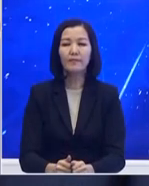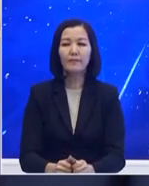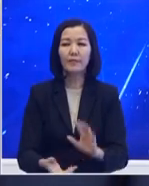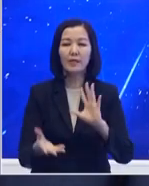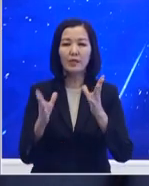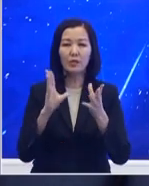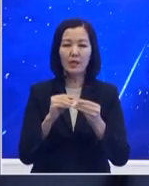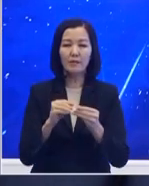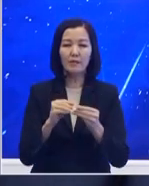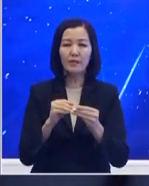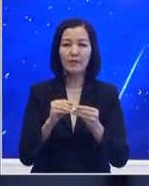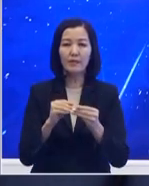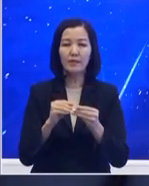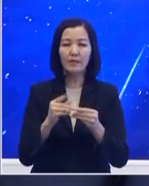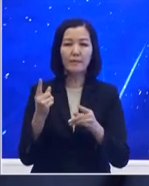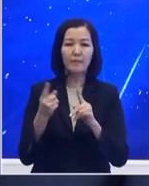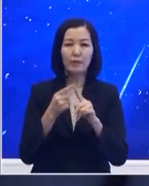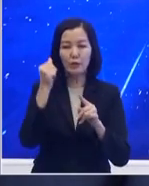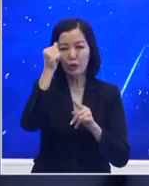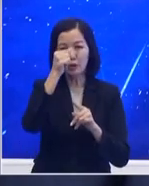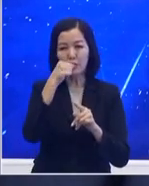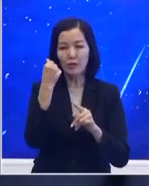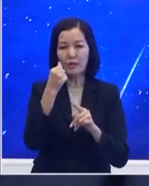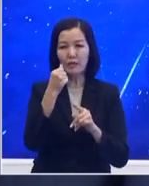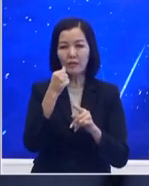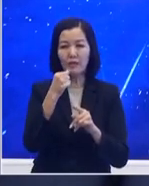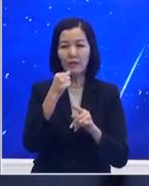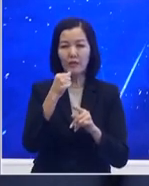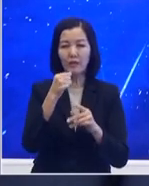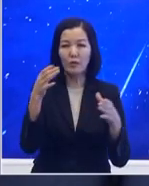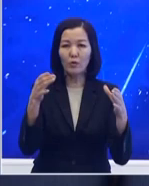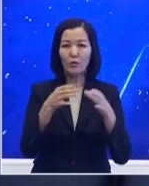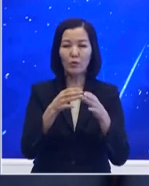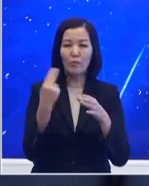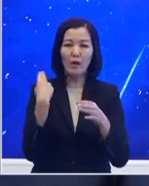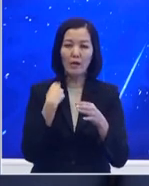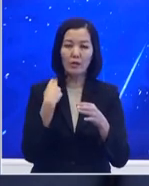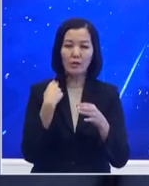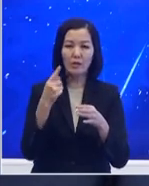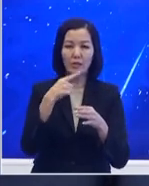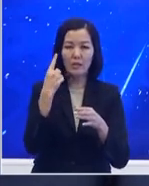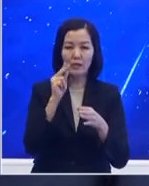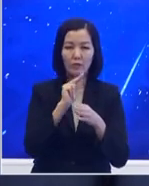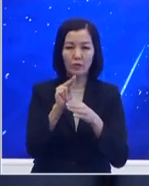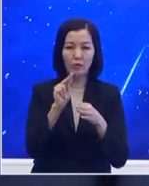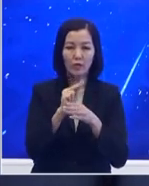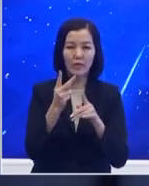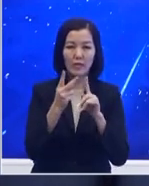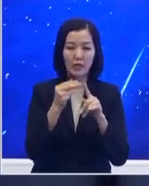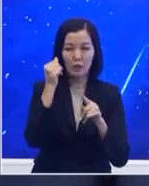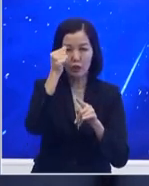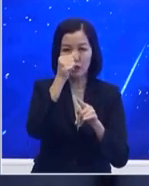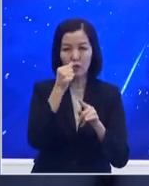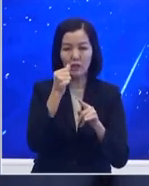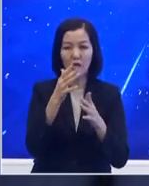Жалпы бірінші жылы Райзап тек қана ағылшын тілінен сабақ берген, бірақ осы екінші жылы